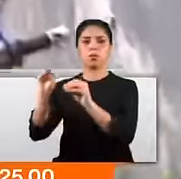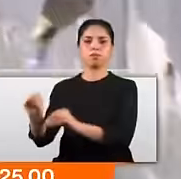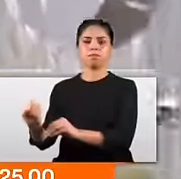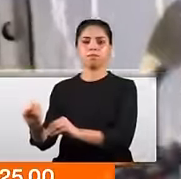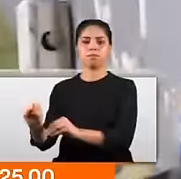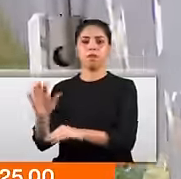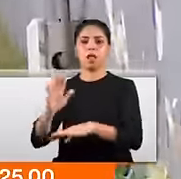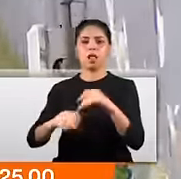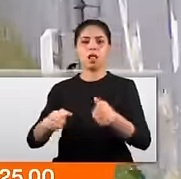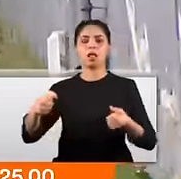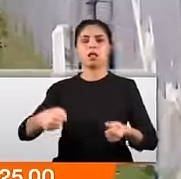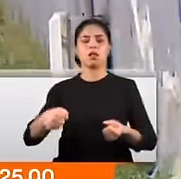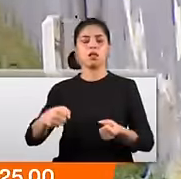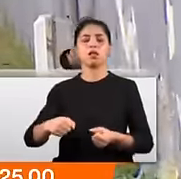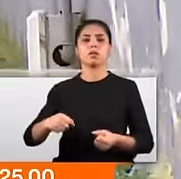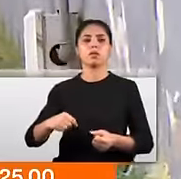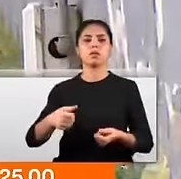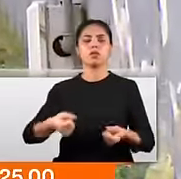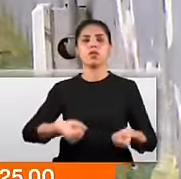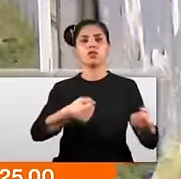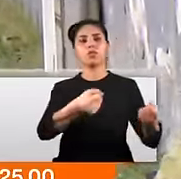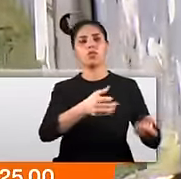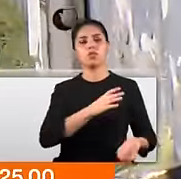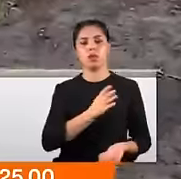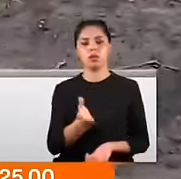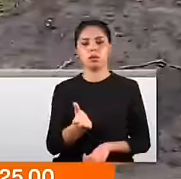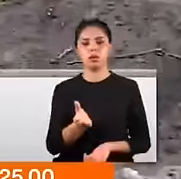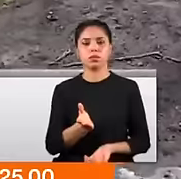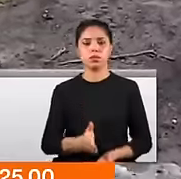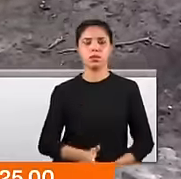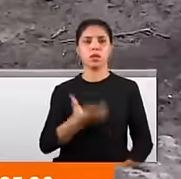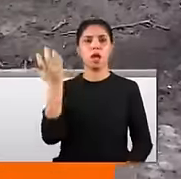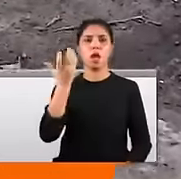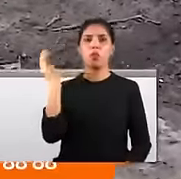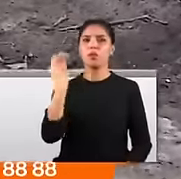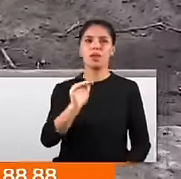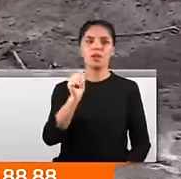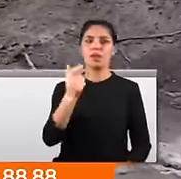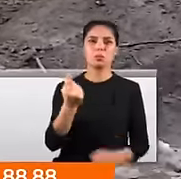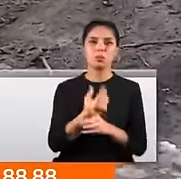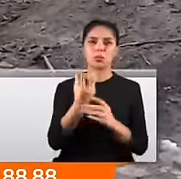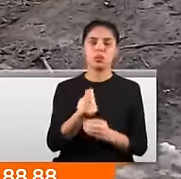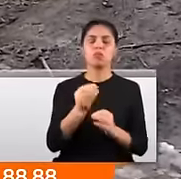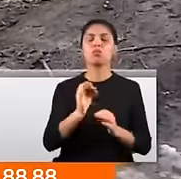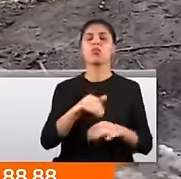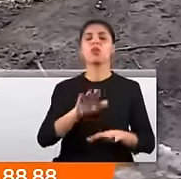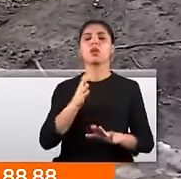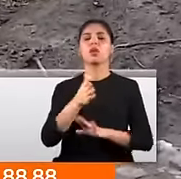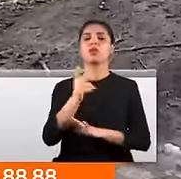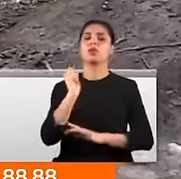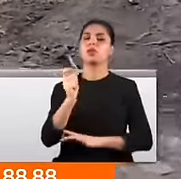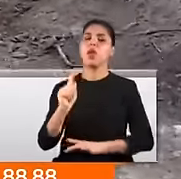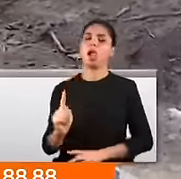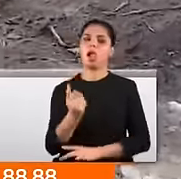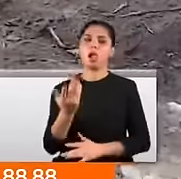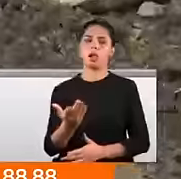ve ellerinde damacanalarla siteye doğru ilerliyor. Ambulans gelse yarın Allah korusun. Yok, mümkün değil işte, görüyorsunuz hani